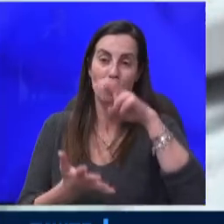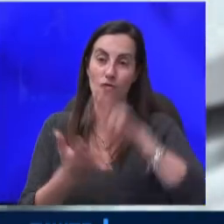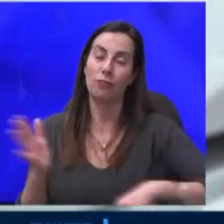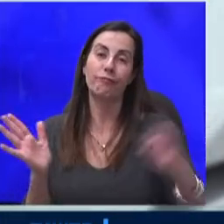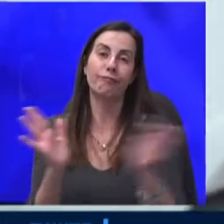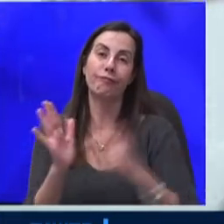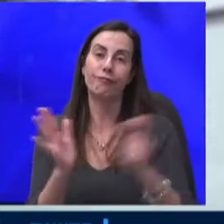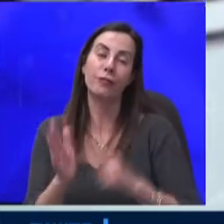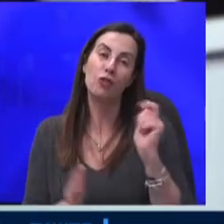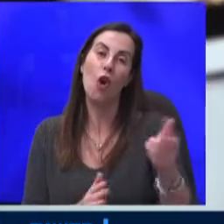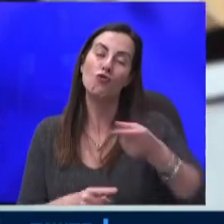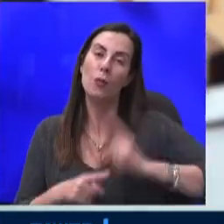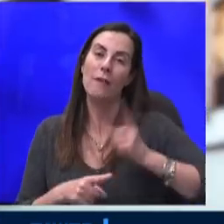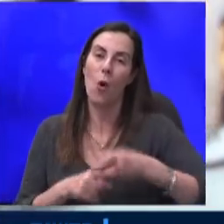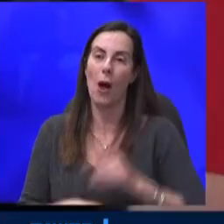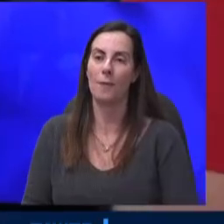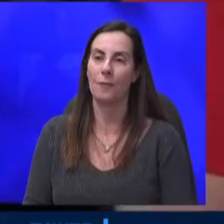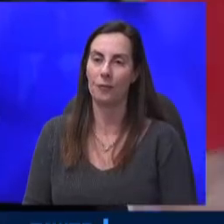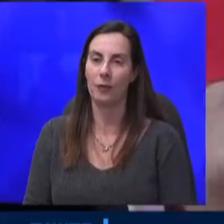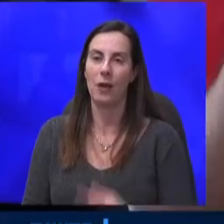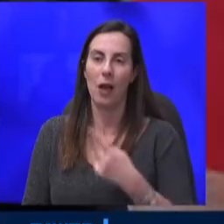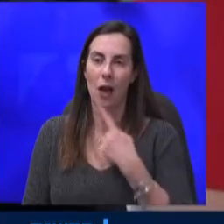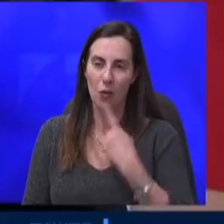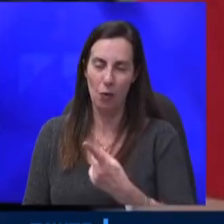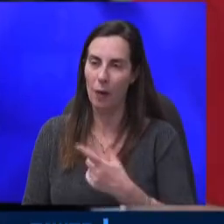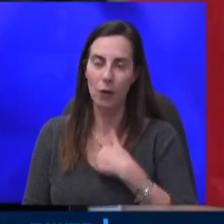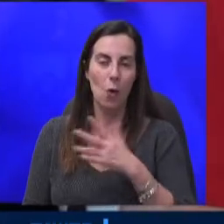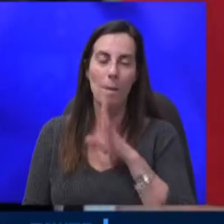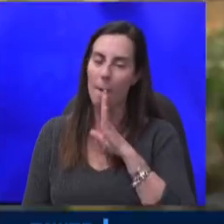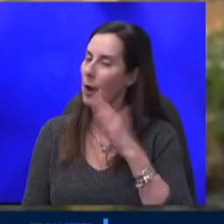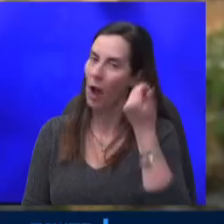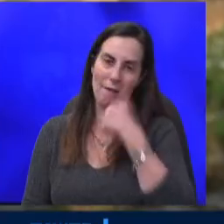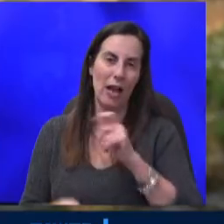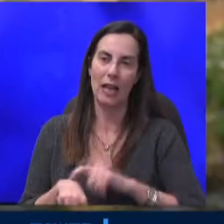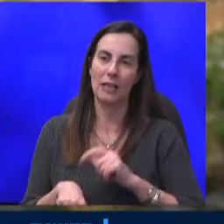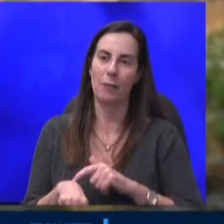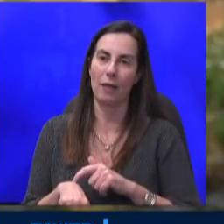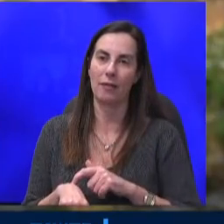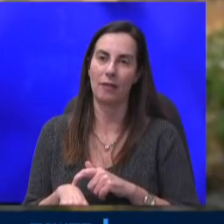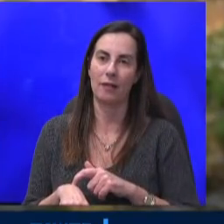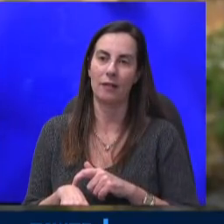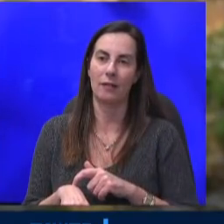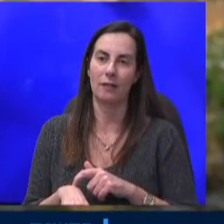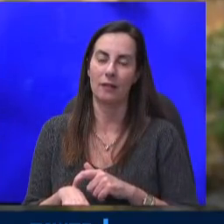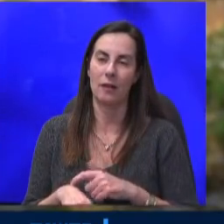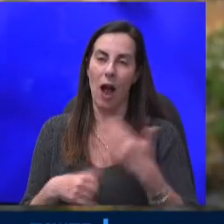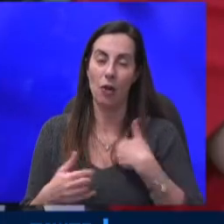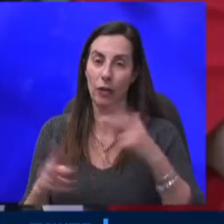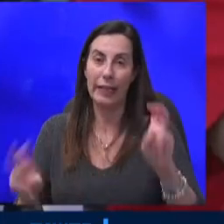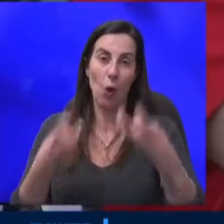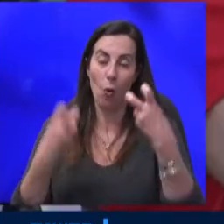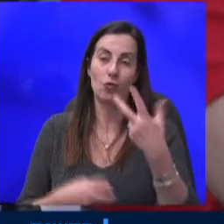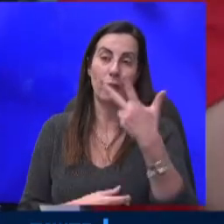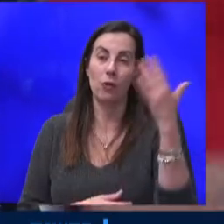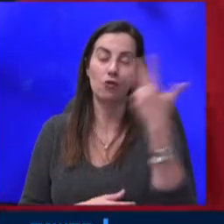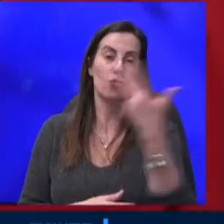הקבוע. אני אומר לך, אנחנו בבוץ, חבל על הזמן. עכשיו היה לי עיקול מע"מ, 33,000.